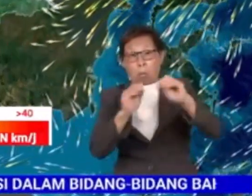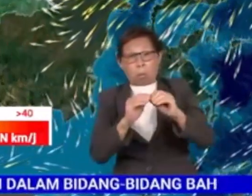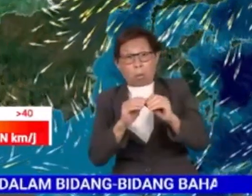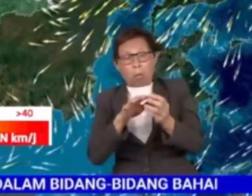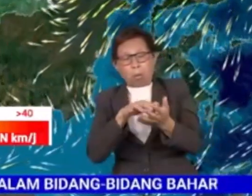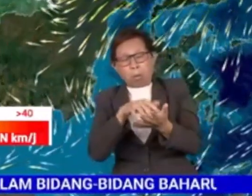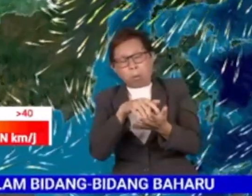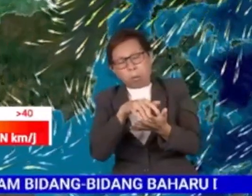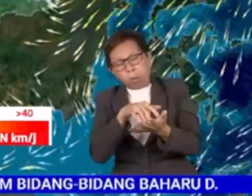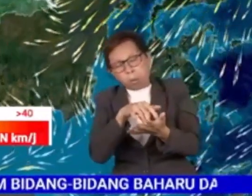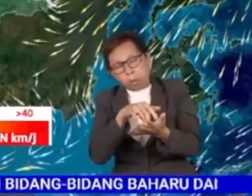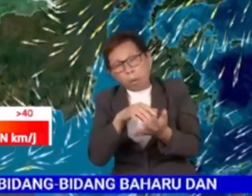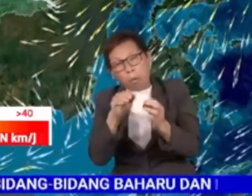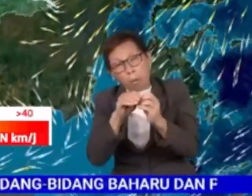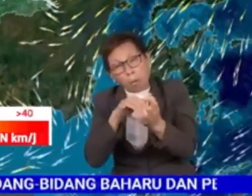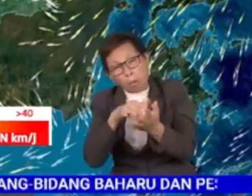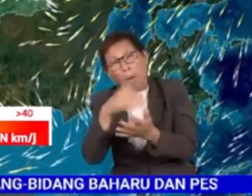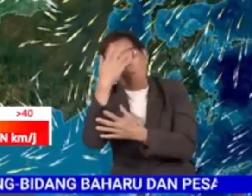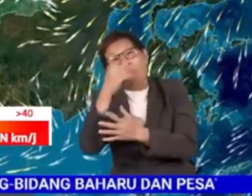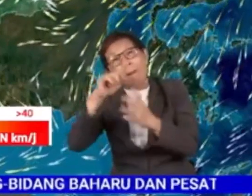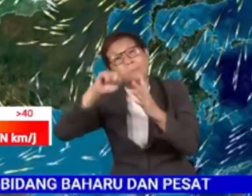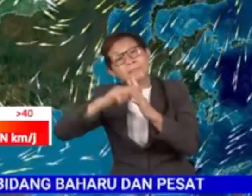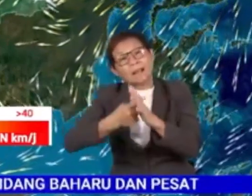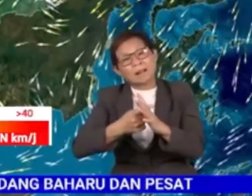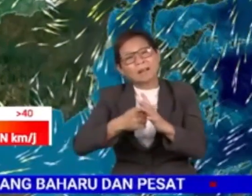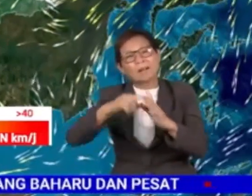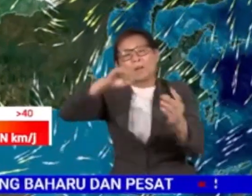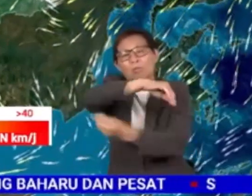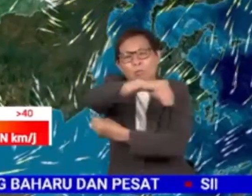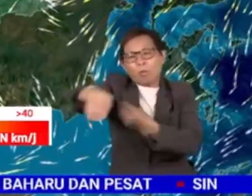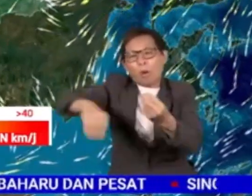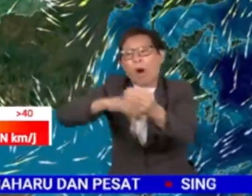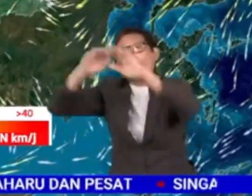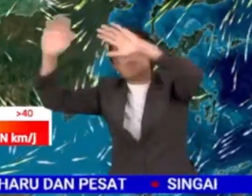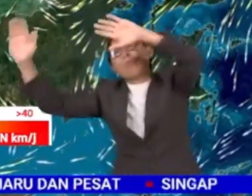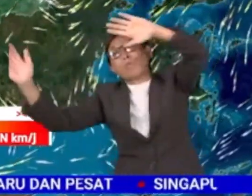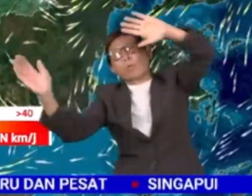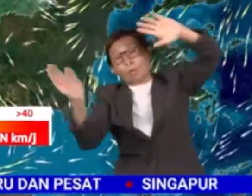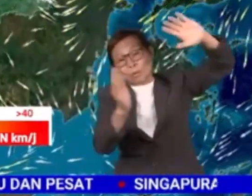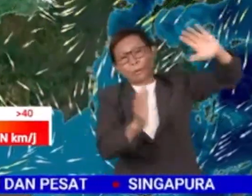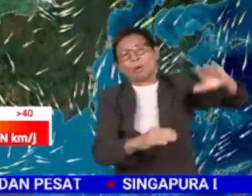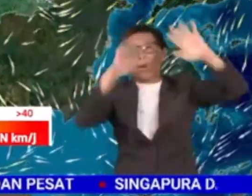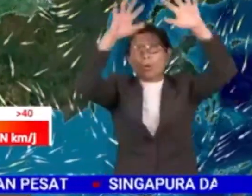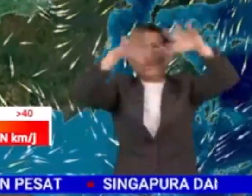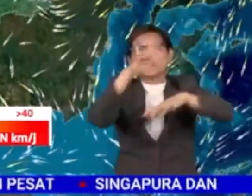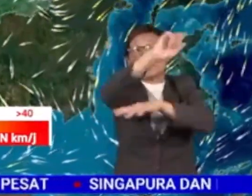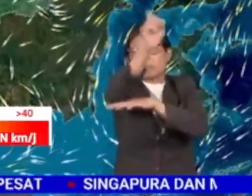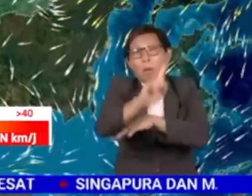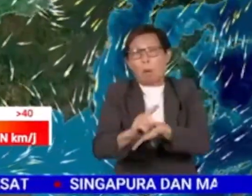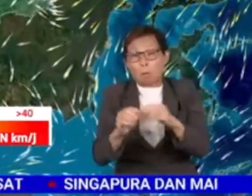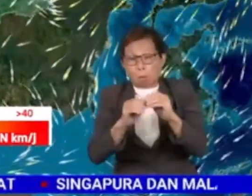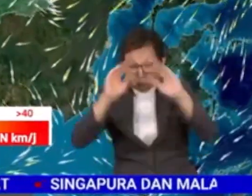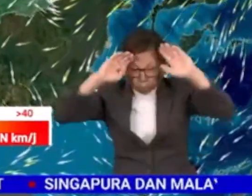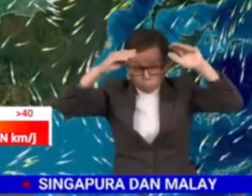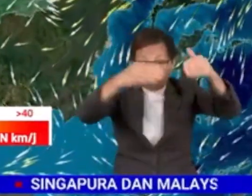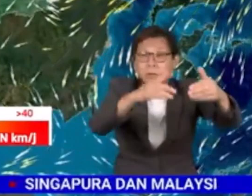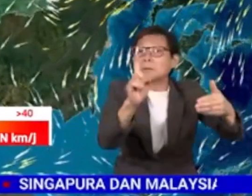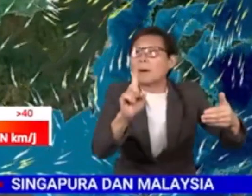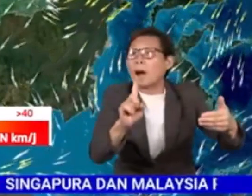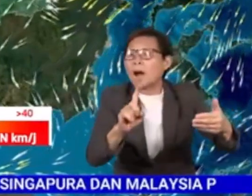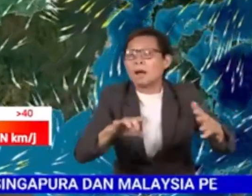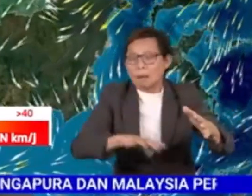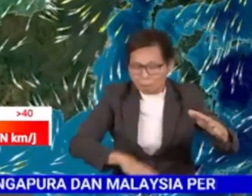semakin melemah berikutan bermulanya fasa peralihan monsun. Hujan beserta debu petir dijangka akan lebih tertumpu